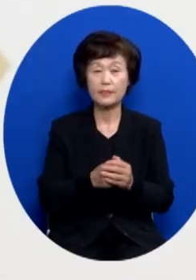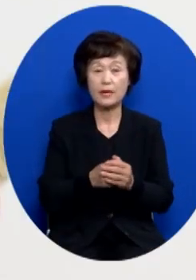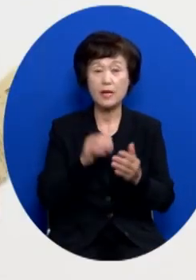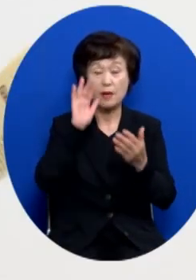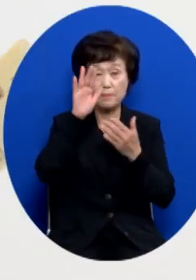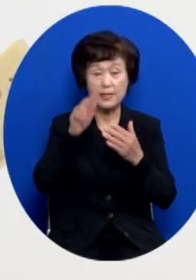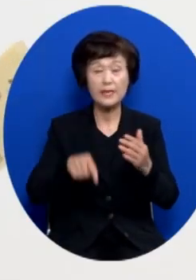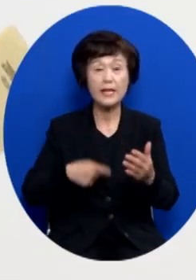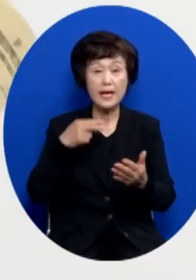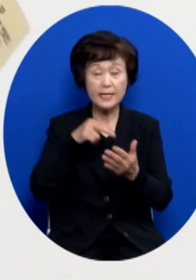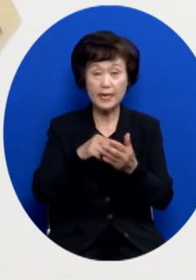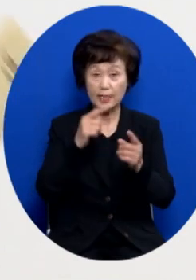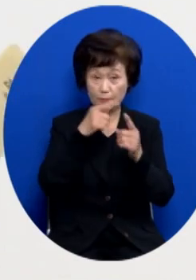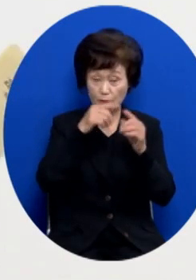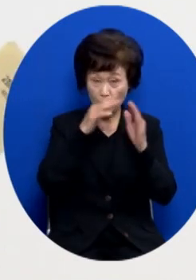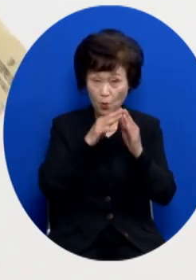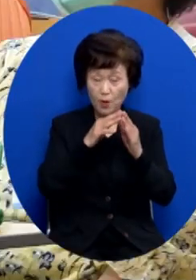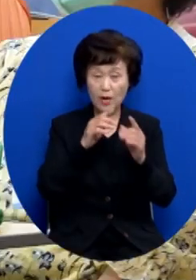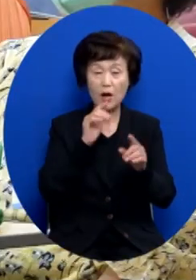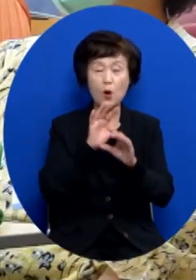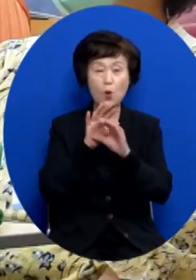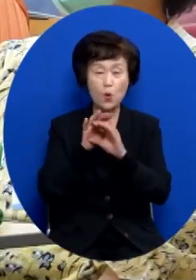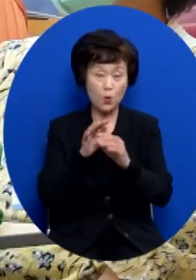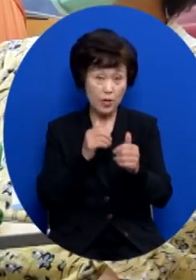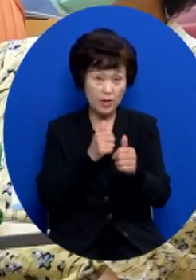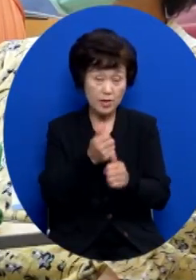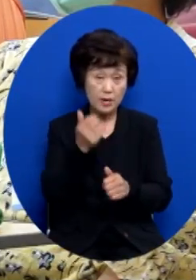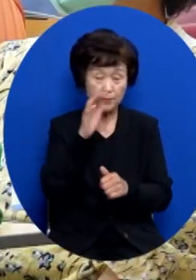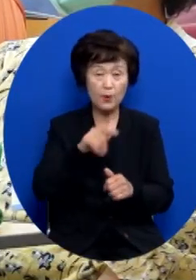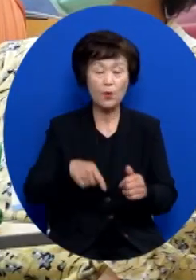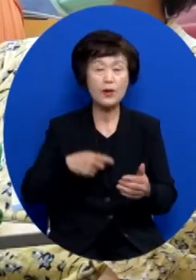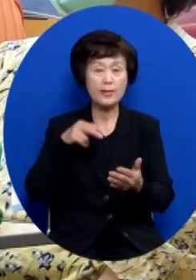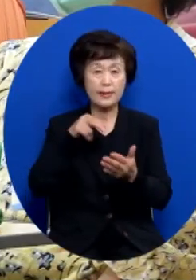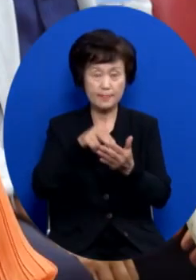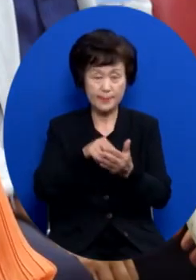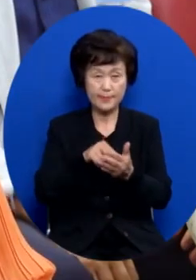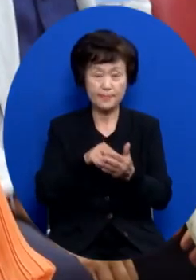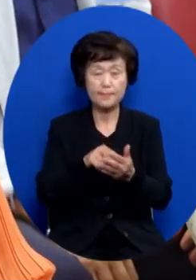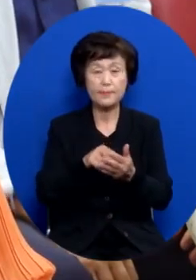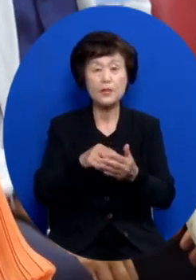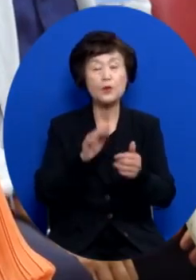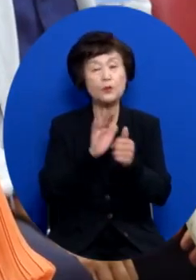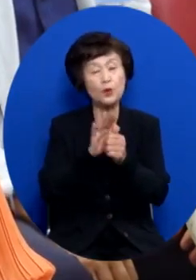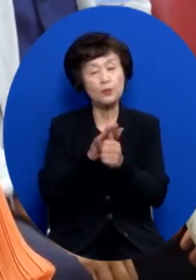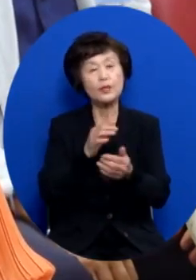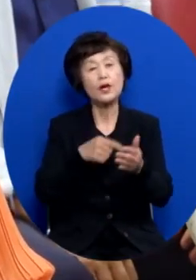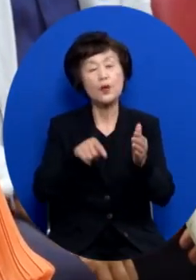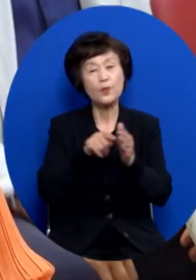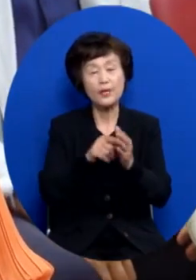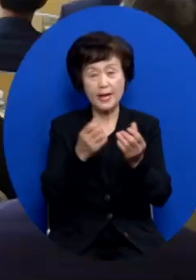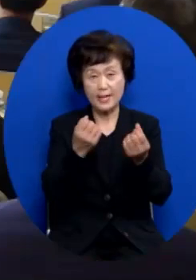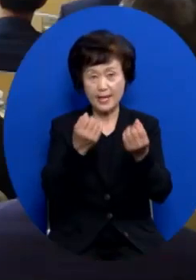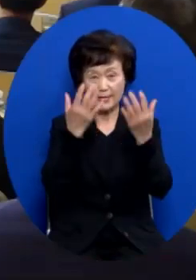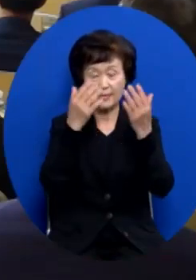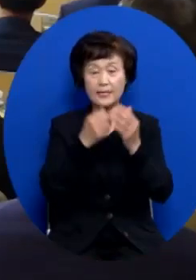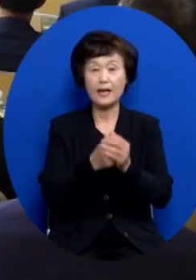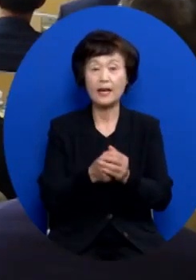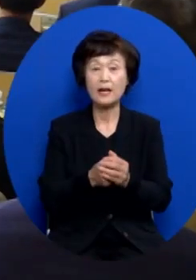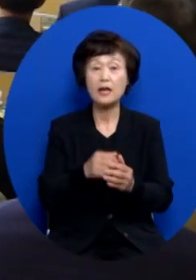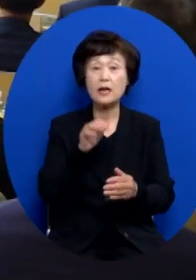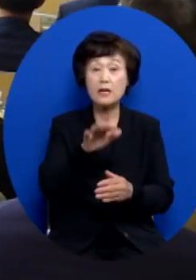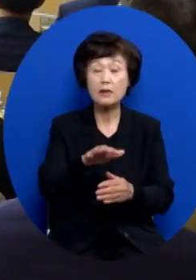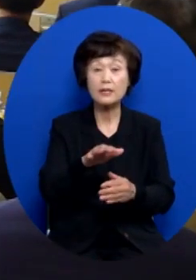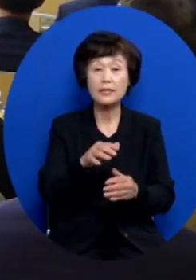미래자립교회가 코로나 후유증을 극복하고 자립을 위한 역량을 갖추도록 돕기 위해 마련된 이번 행사에서는 총회교회